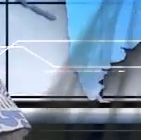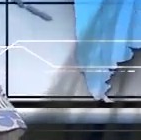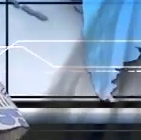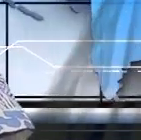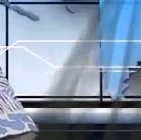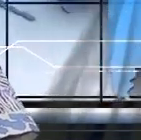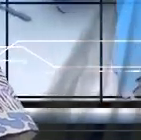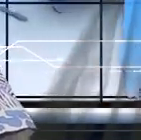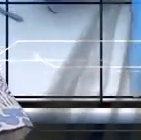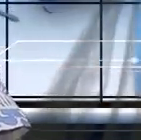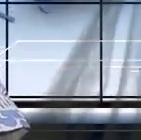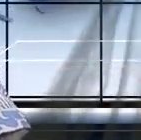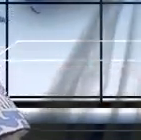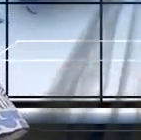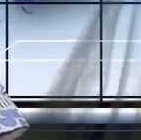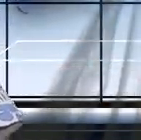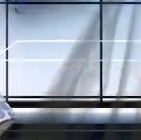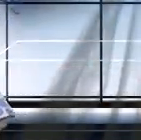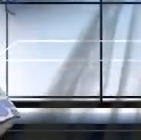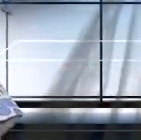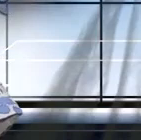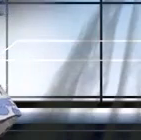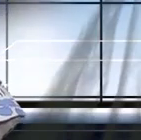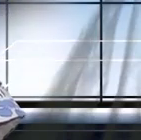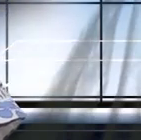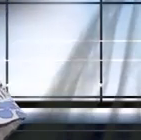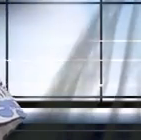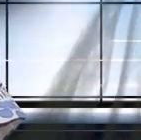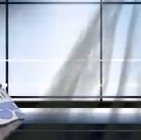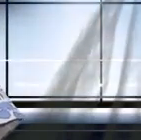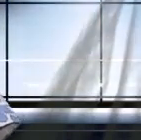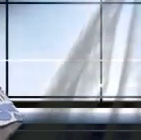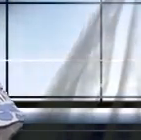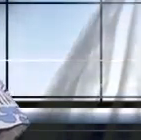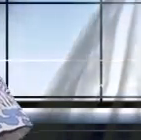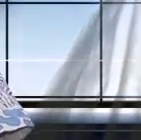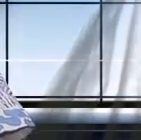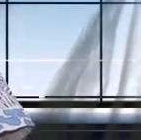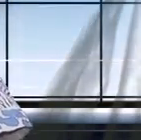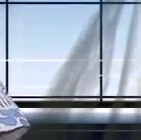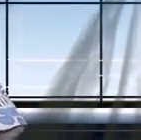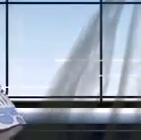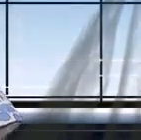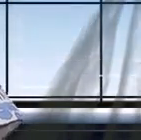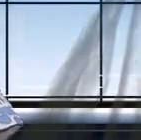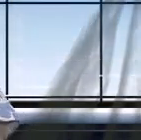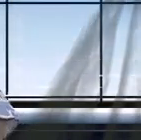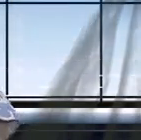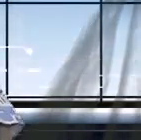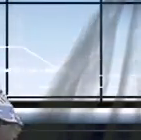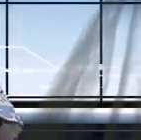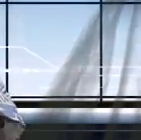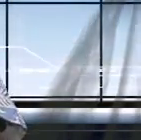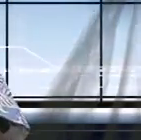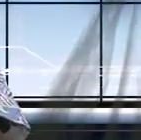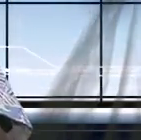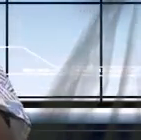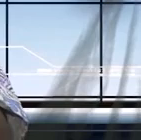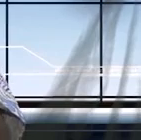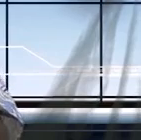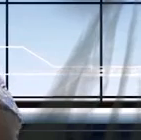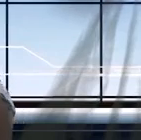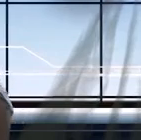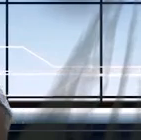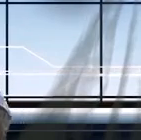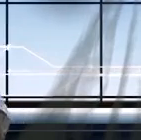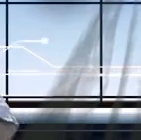taa, ọ bụ ihe ga-aba na mmezu site n'aha onye nwanyị Jizọs Kraịst. Amen. Ka anyị rụzie ọnụ